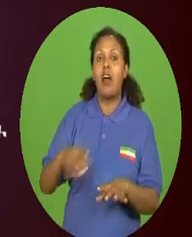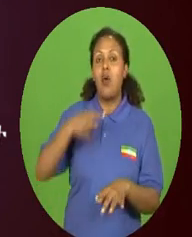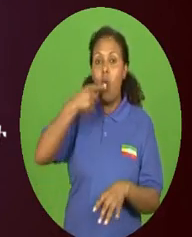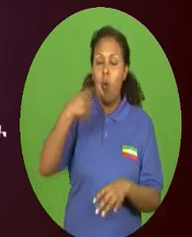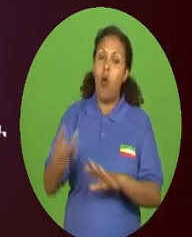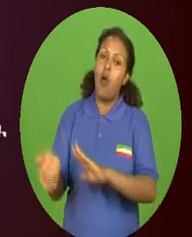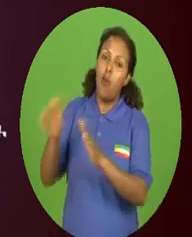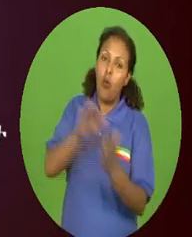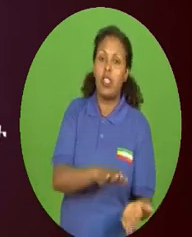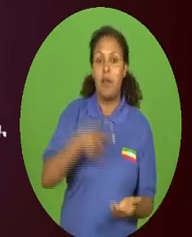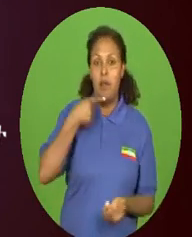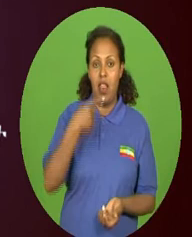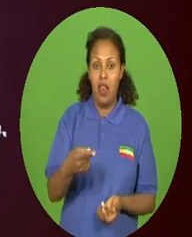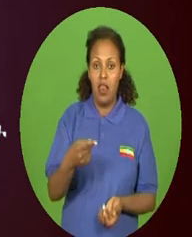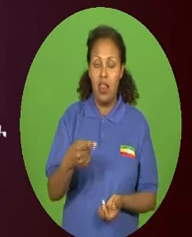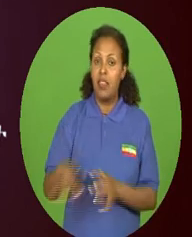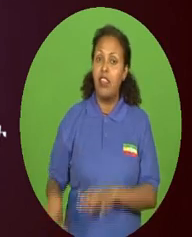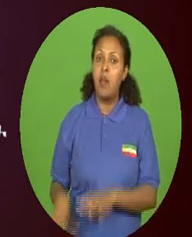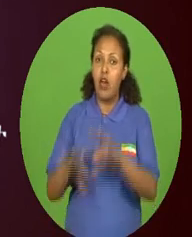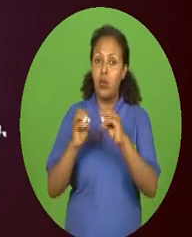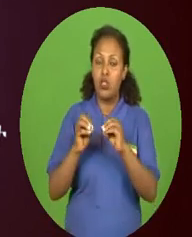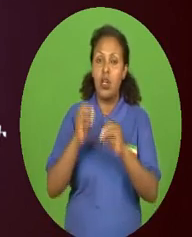ሲያጣ ቋንቋ ሞተ ይባላል።